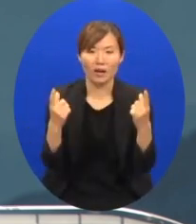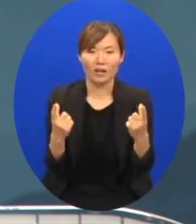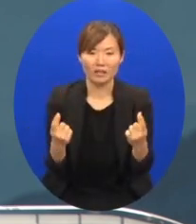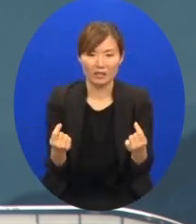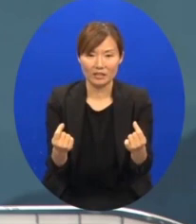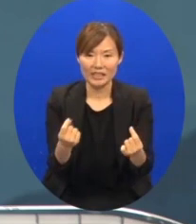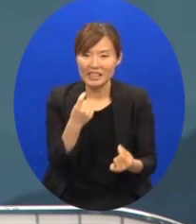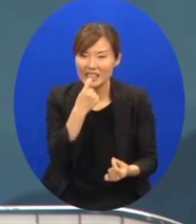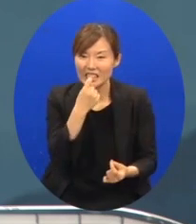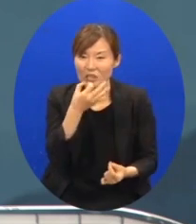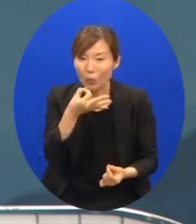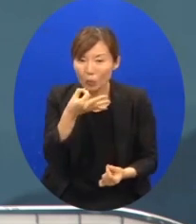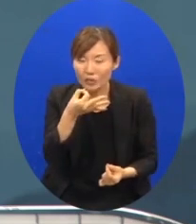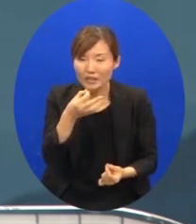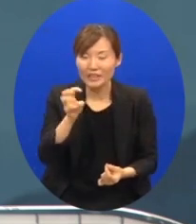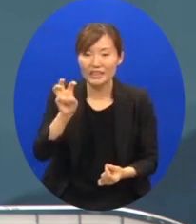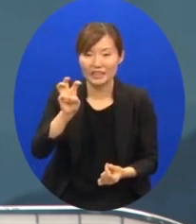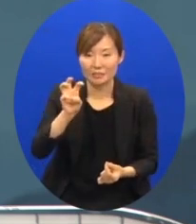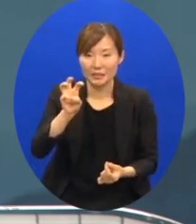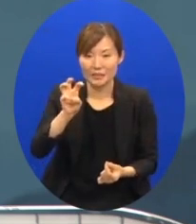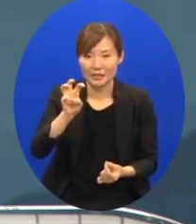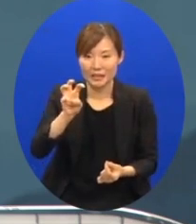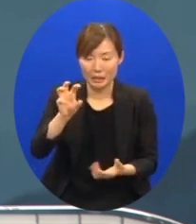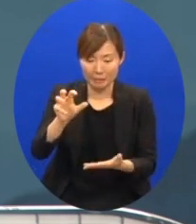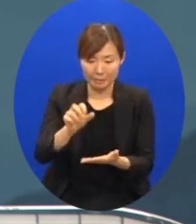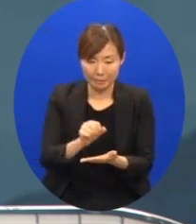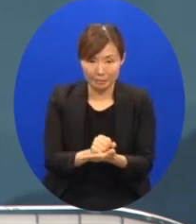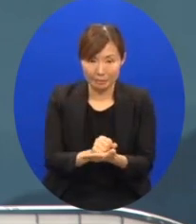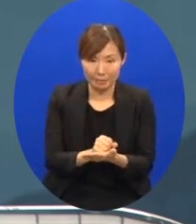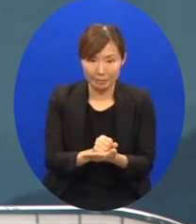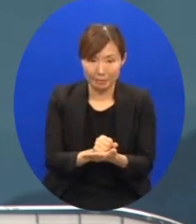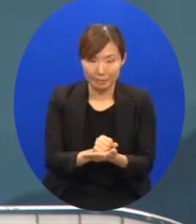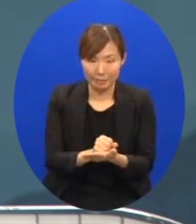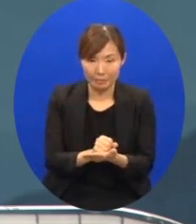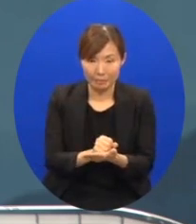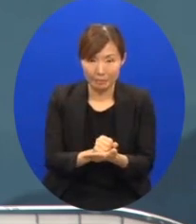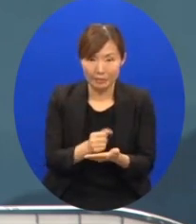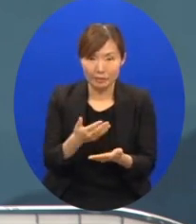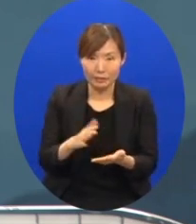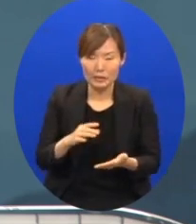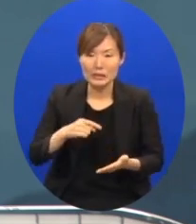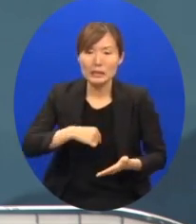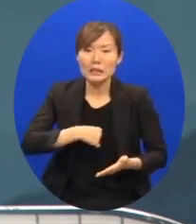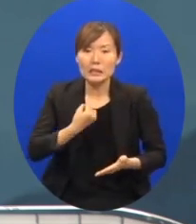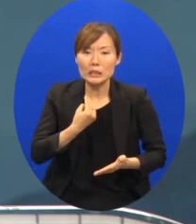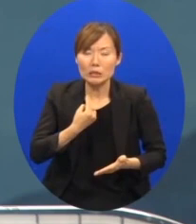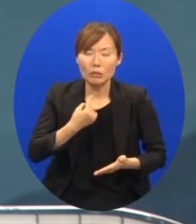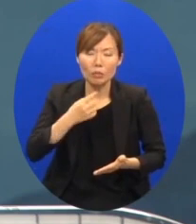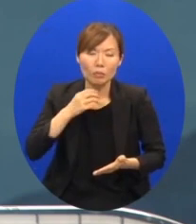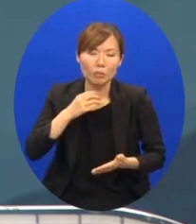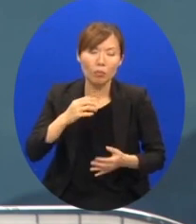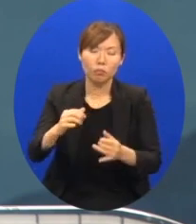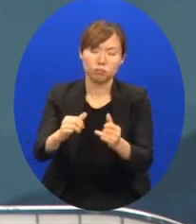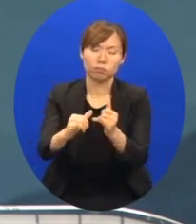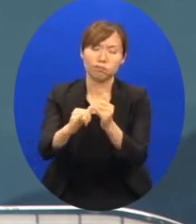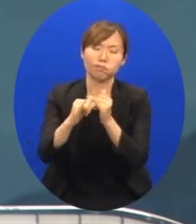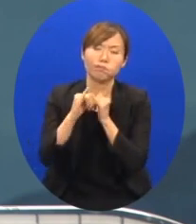들었습니다 그가 견디지 못해서 결국 스스로 목을 매달아 주었습니다